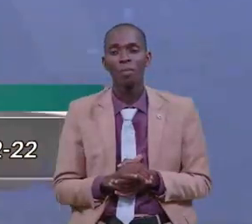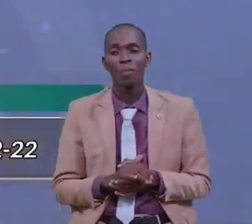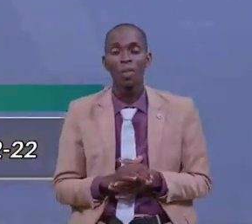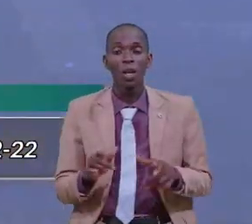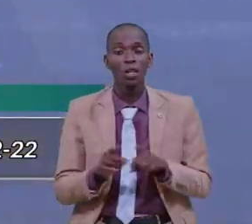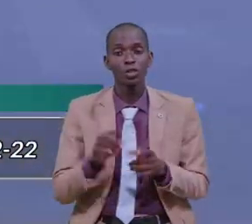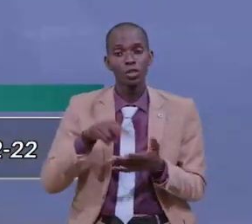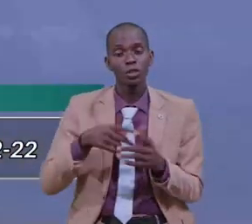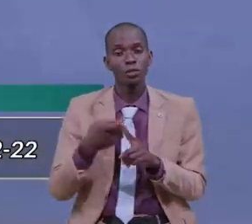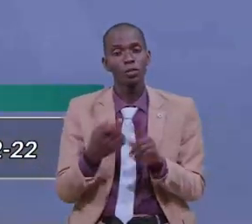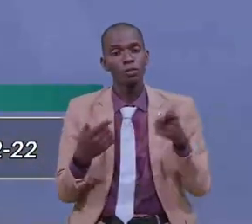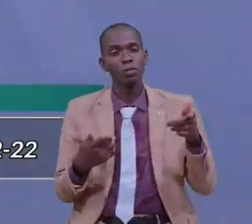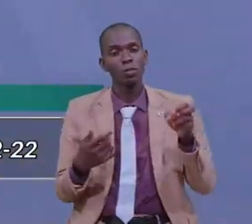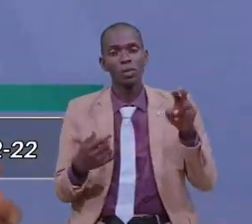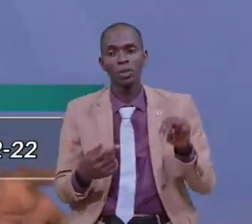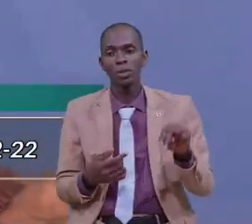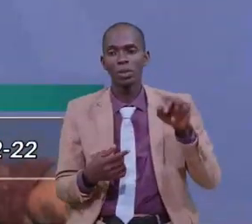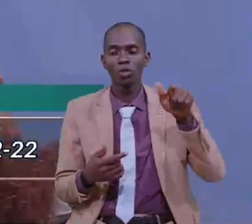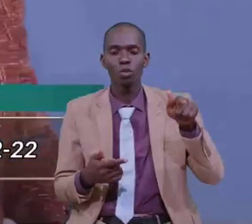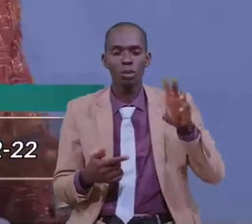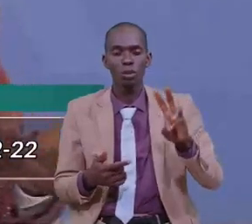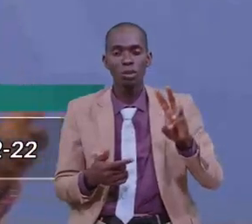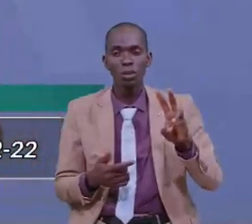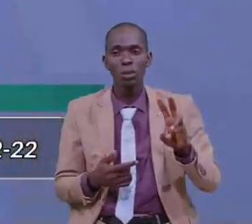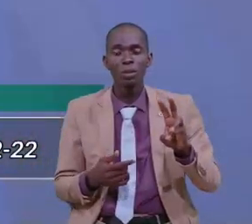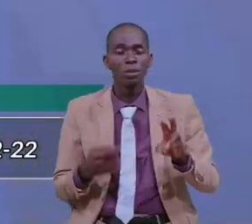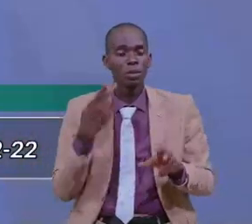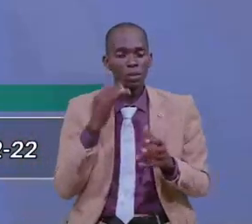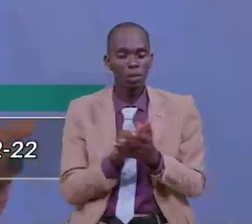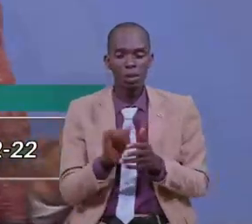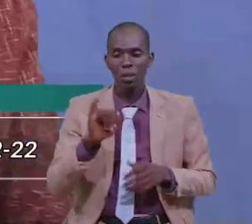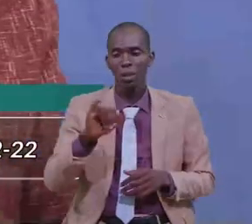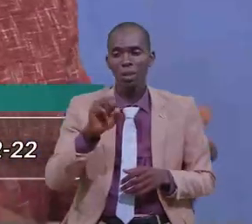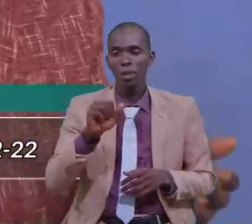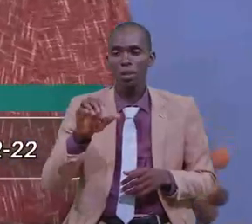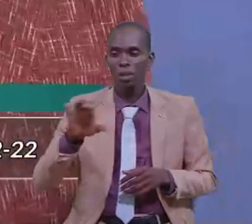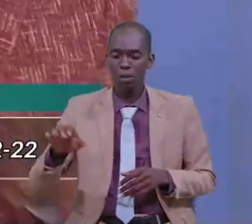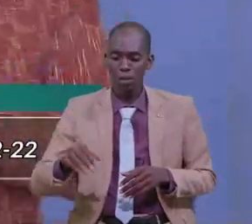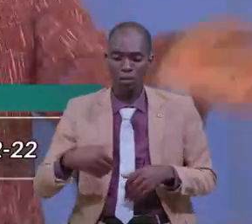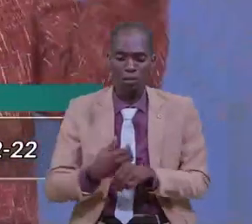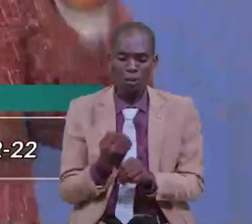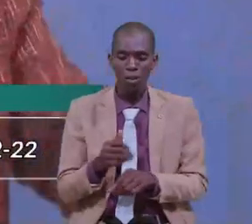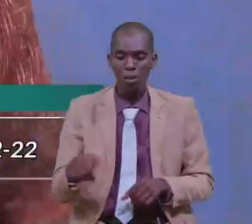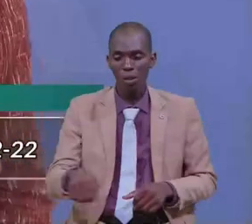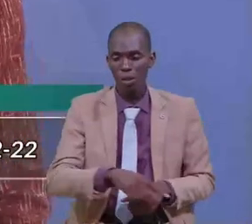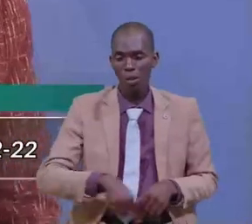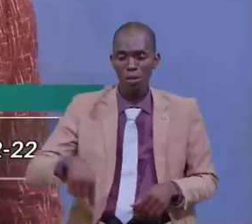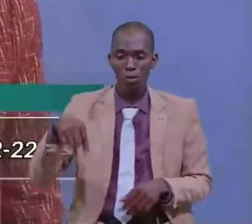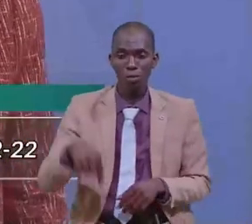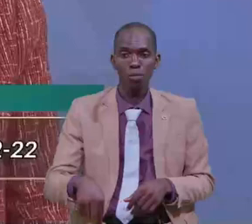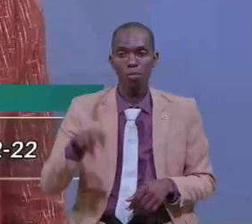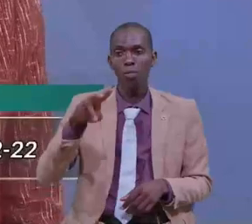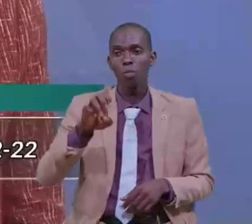Quand vous lisez Genèse 26, il a creusé un puits. L'ennemi est